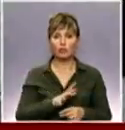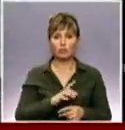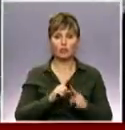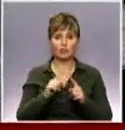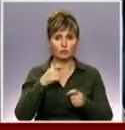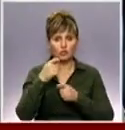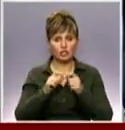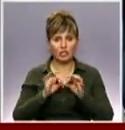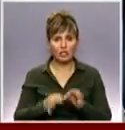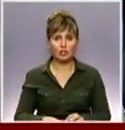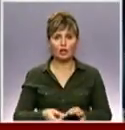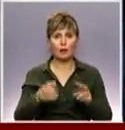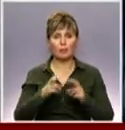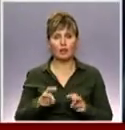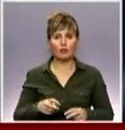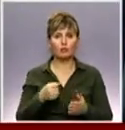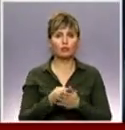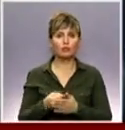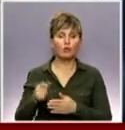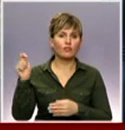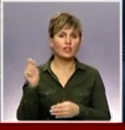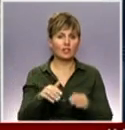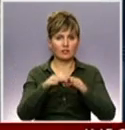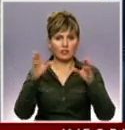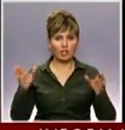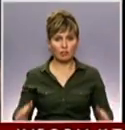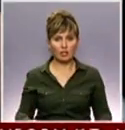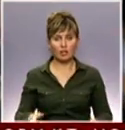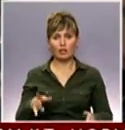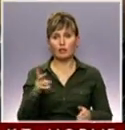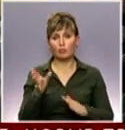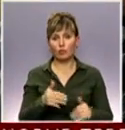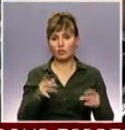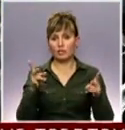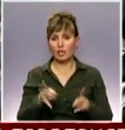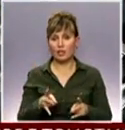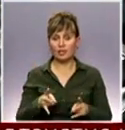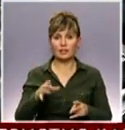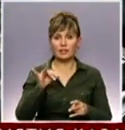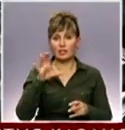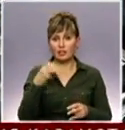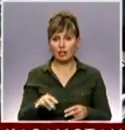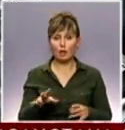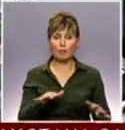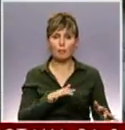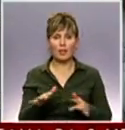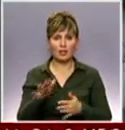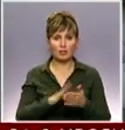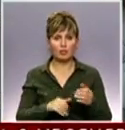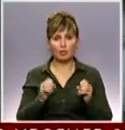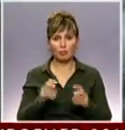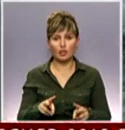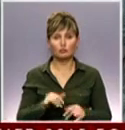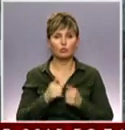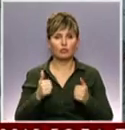особенно тщательным. Багаж проверяли даже до въезда в терминал. Стоит отметить, что после трагедии в небе над Синаем меры безопасности усилили и в